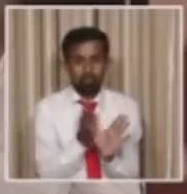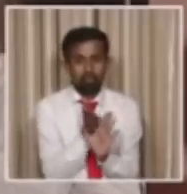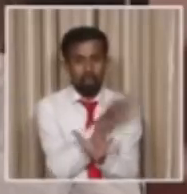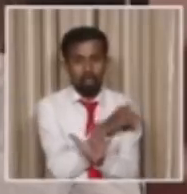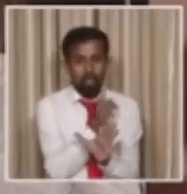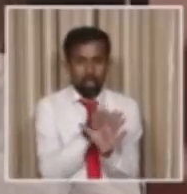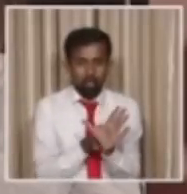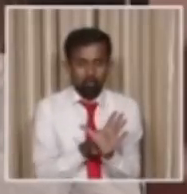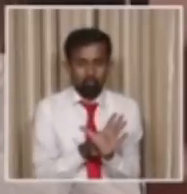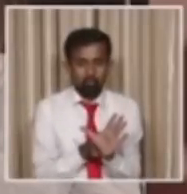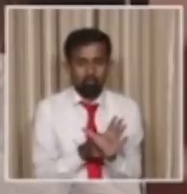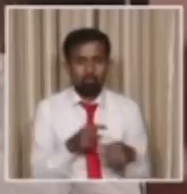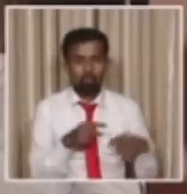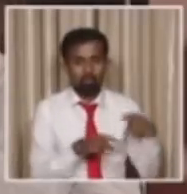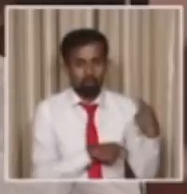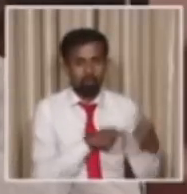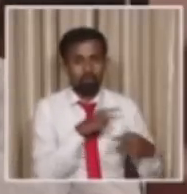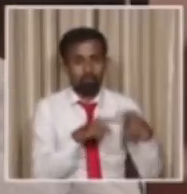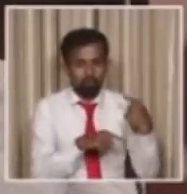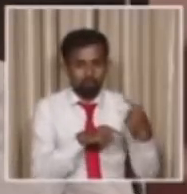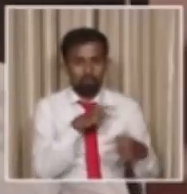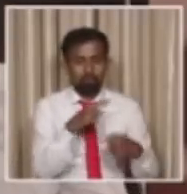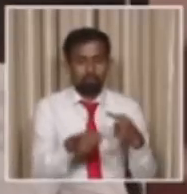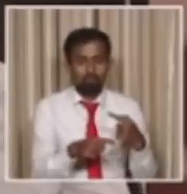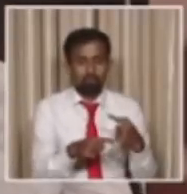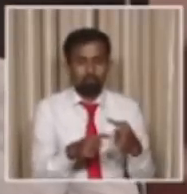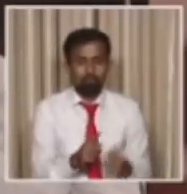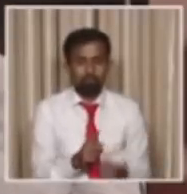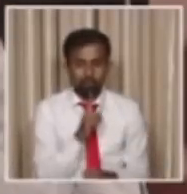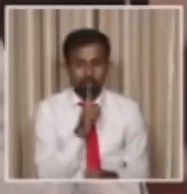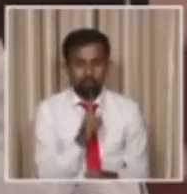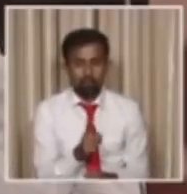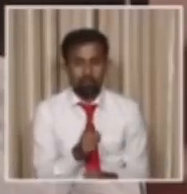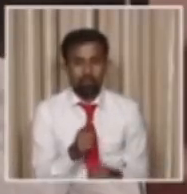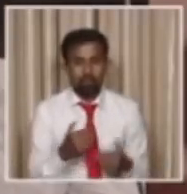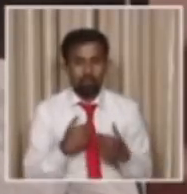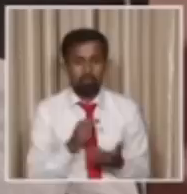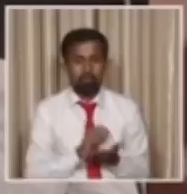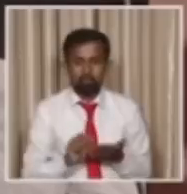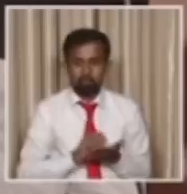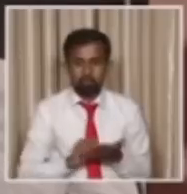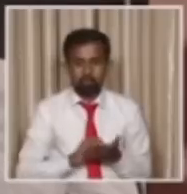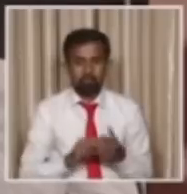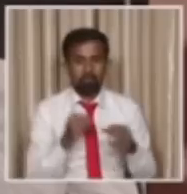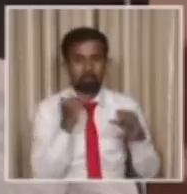ගිය අවුරුද්දේ මේ දිගින් දිකටම මේ කියනකොට අපි ලියලා තියෙනවා